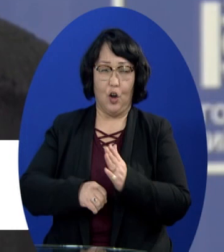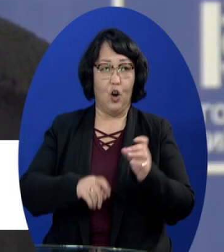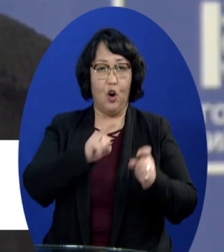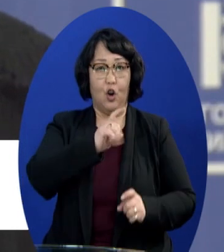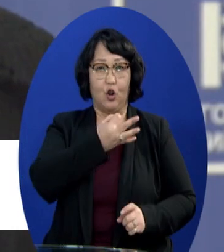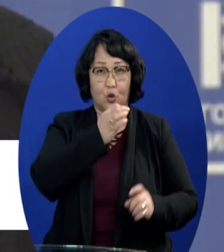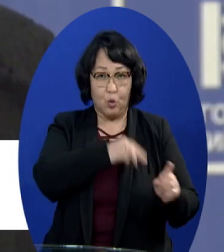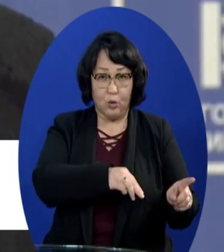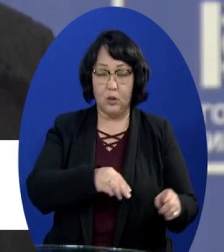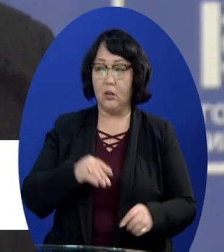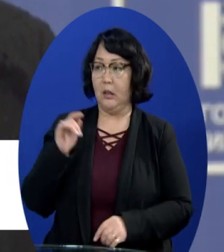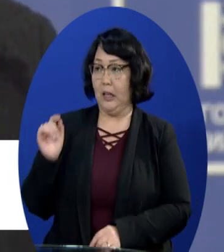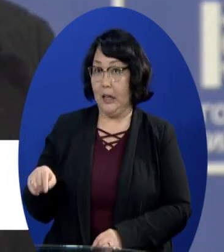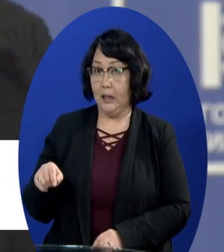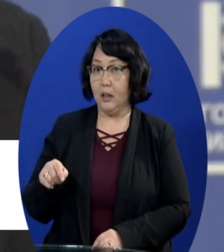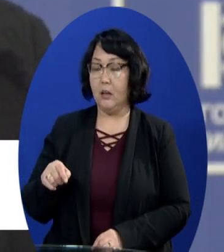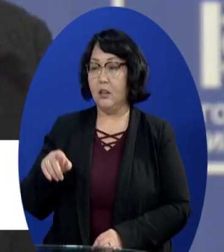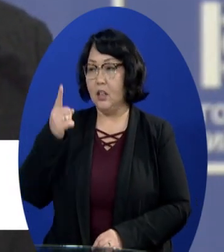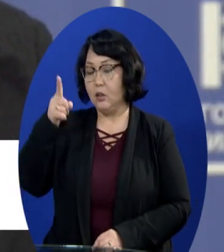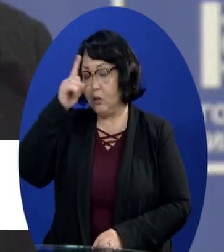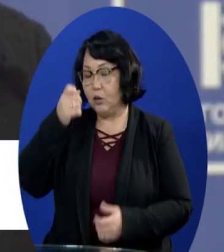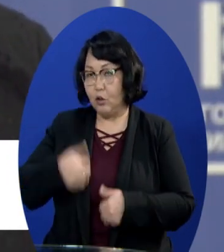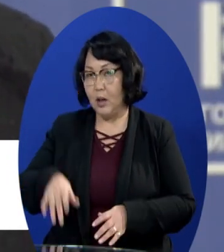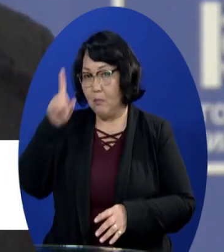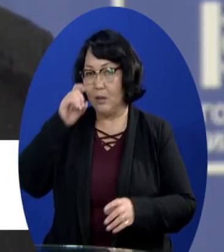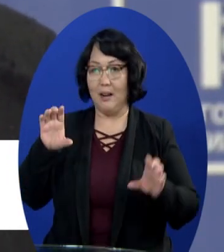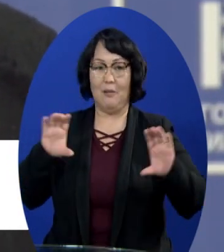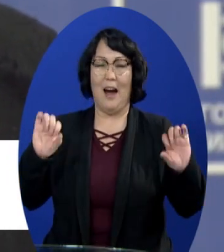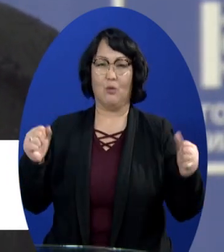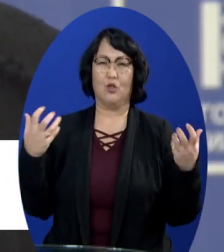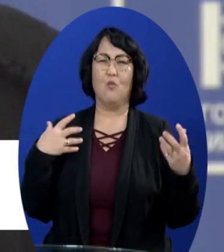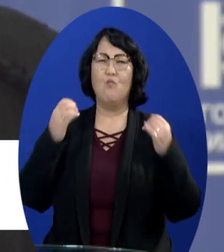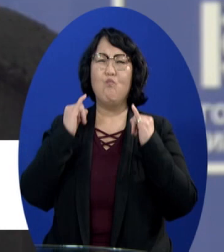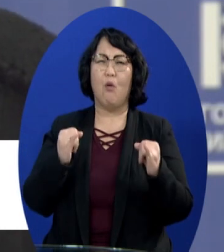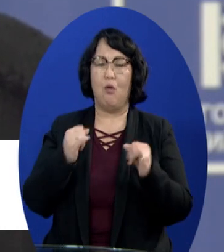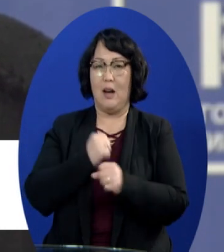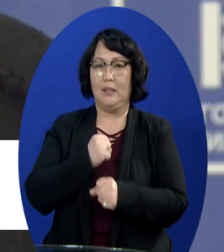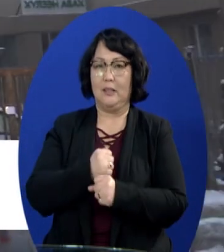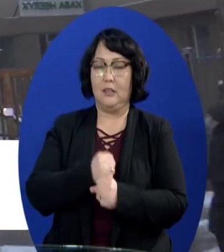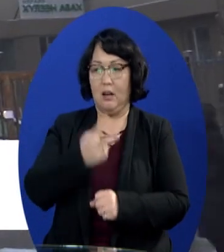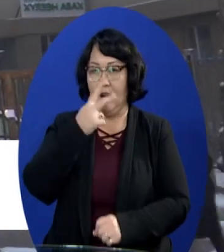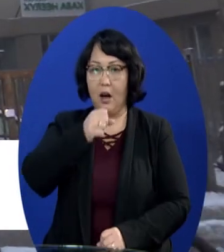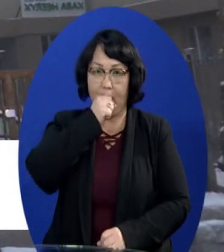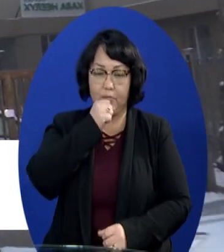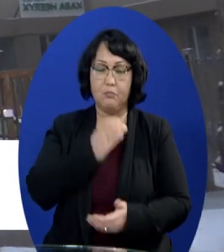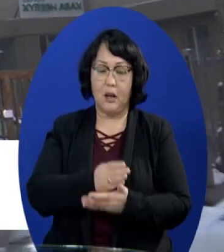хандсан байна. За энэ хариуцлагагүй хандсан одоо үйл явдалд бид үнэхээр одоо харамсаж байна.